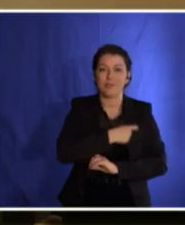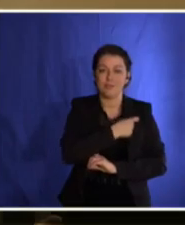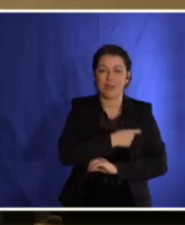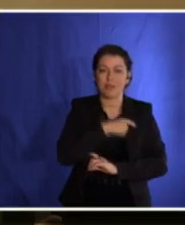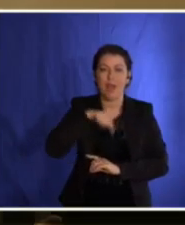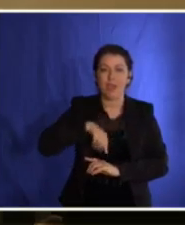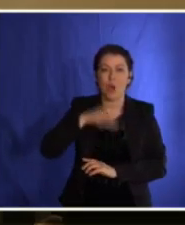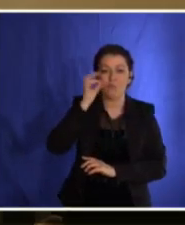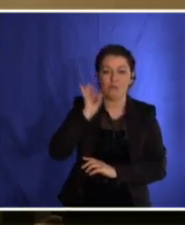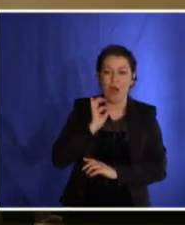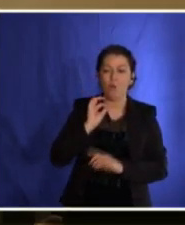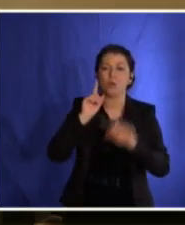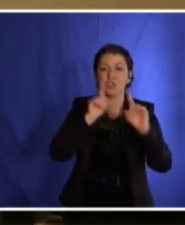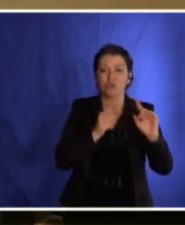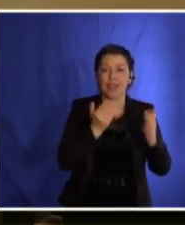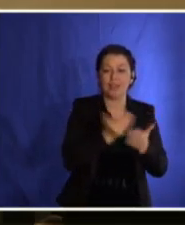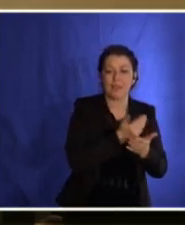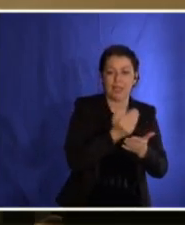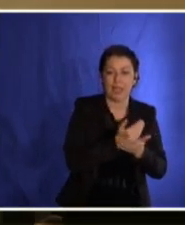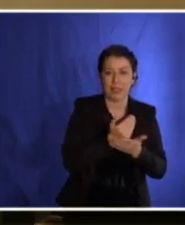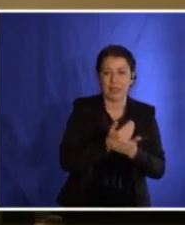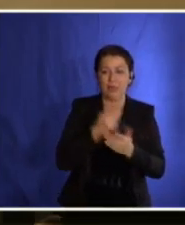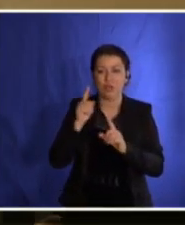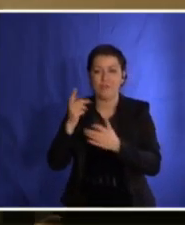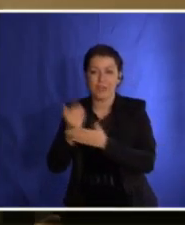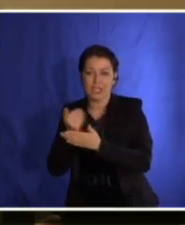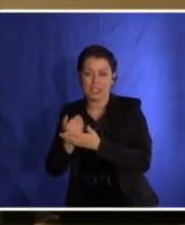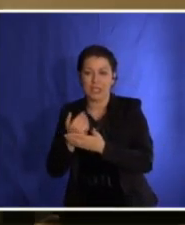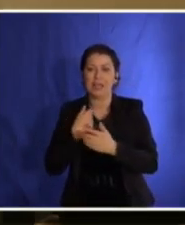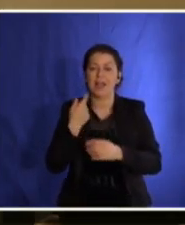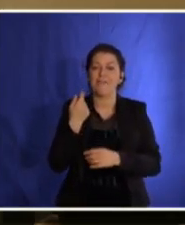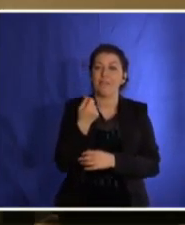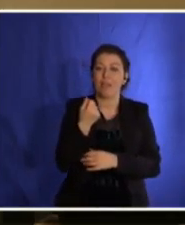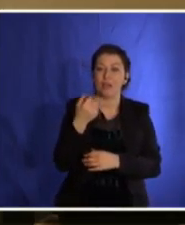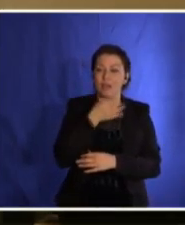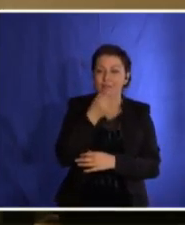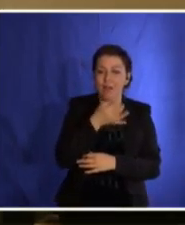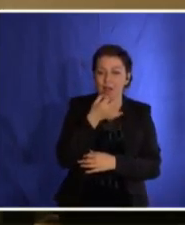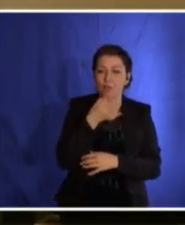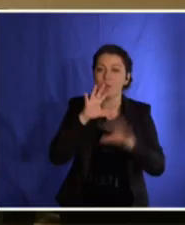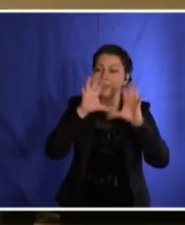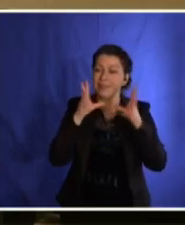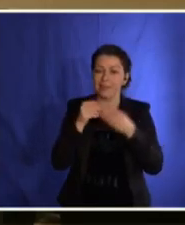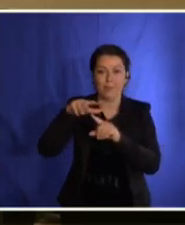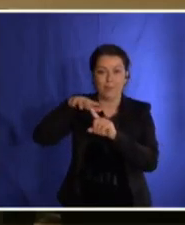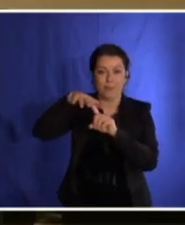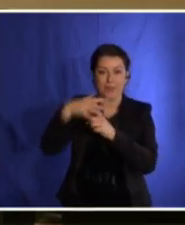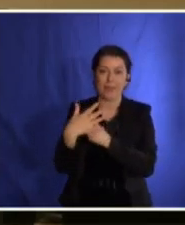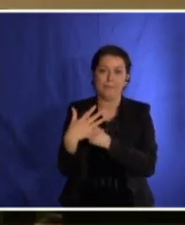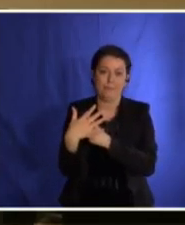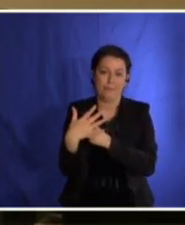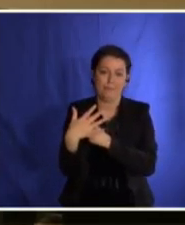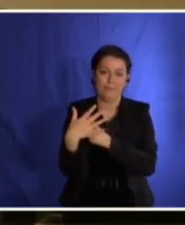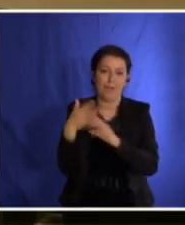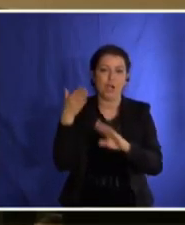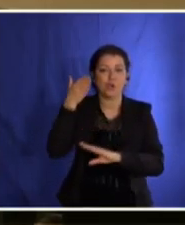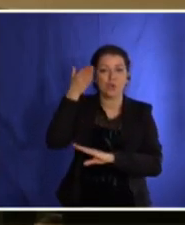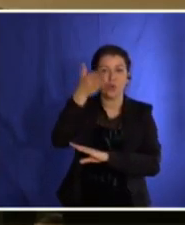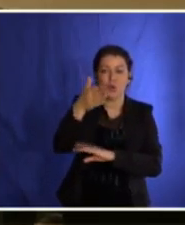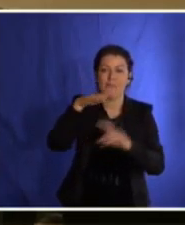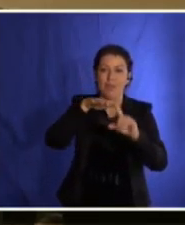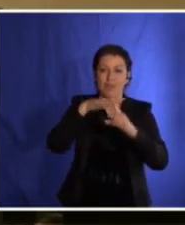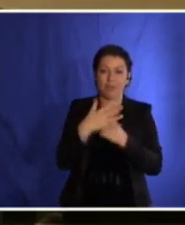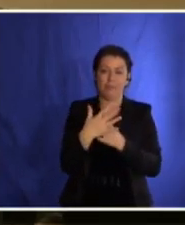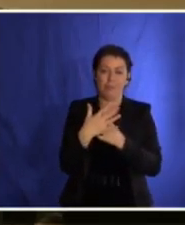Landesparteiobfrau Stellvertreterinnen und Stellvertreter, des Finanzreferenten und des gesamten Teams, das zukünftige Team der